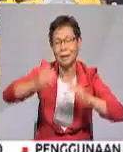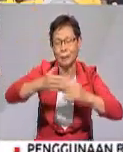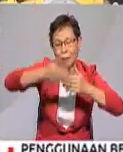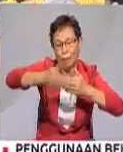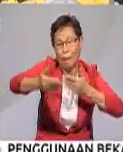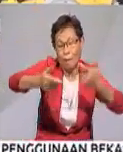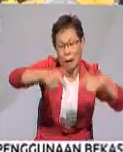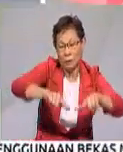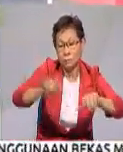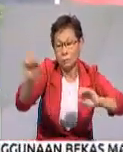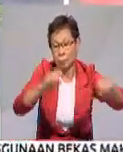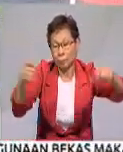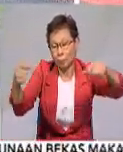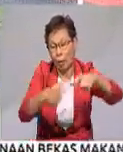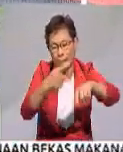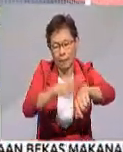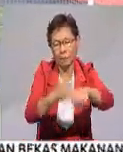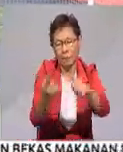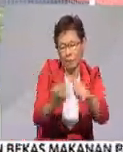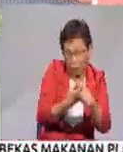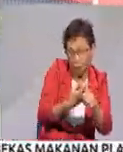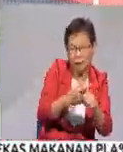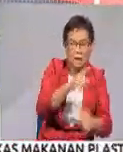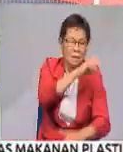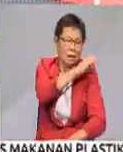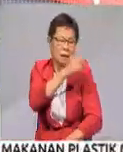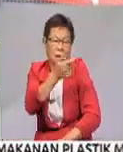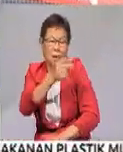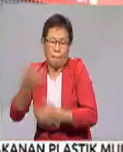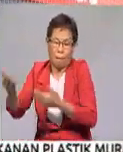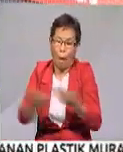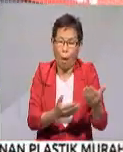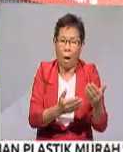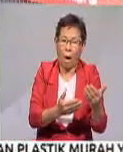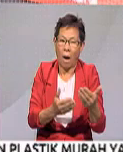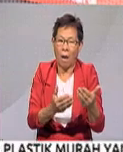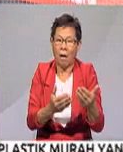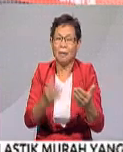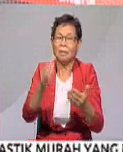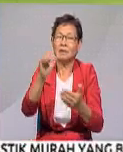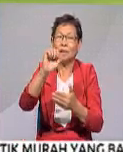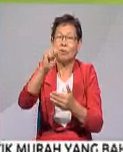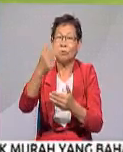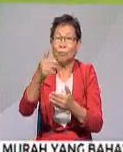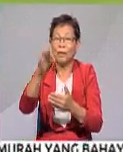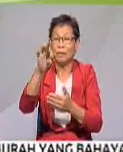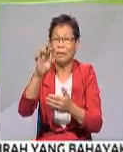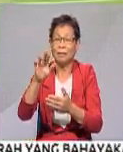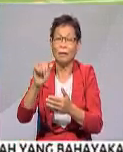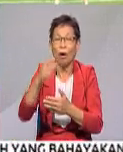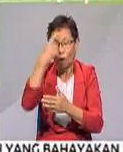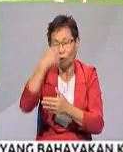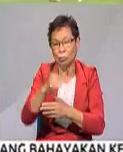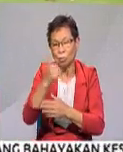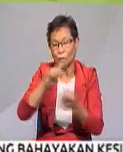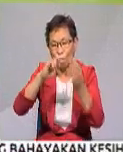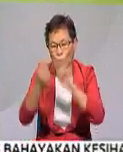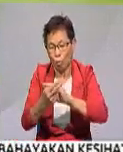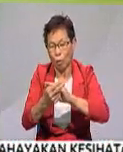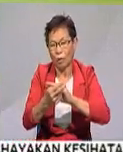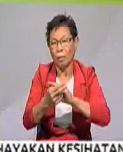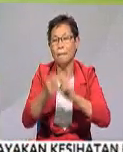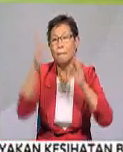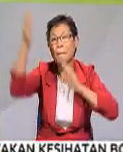Selepas berlangsung tanpa jaringan di babak pertama, Cheng Ho membawa masuk Muhammad Safarul Rashid dan Brandon Gunn untuk mengubah aksi